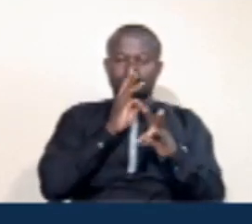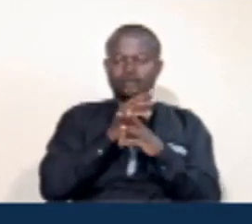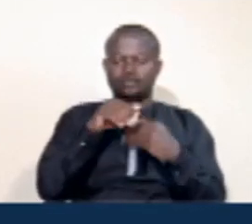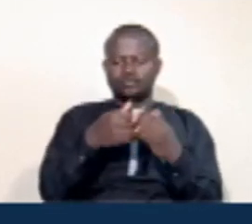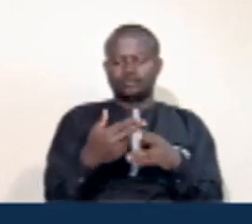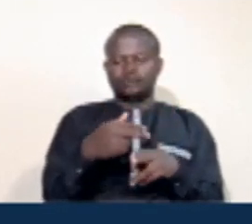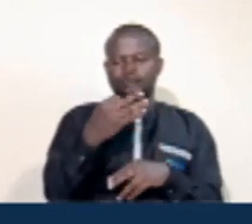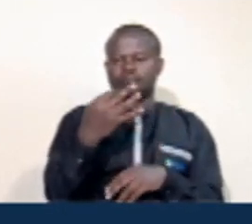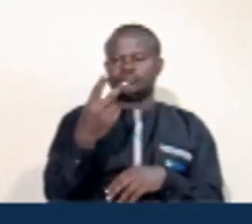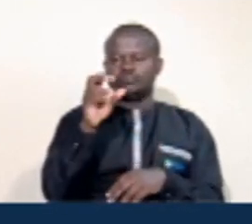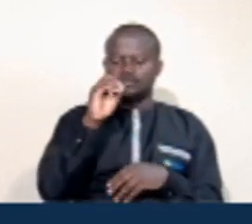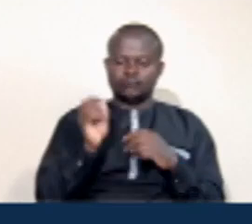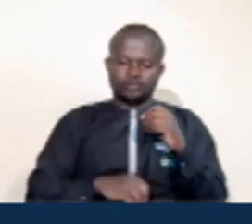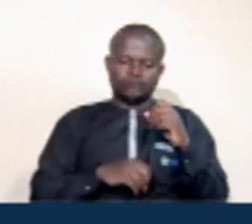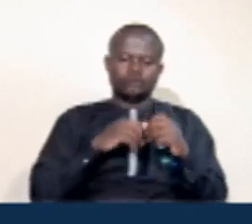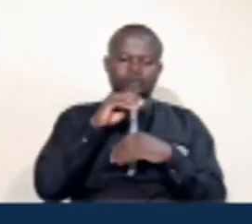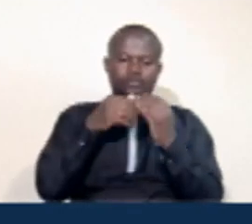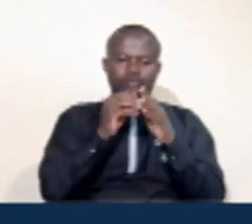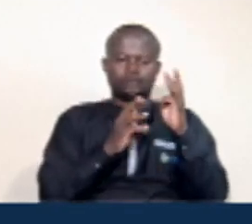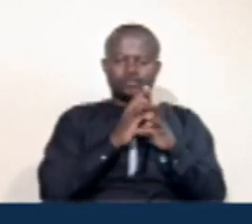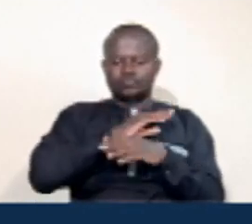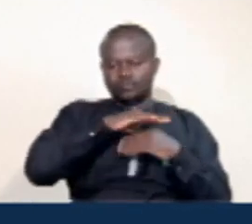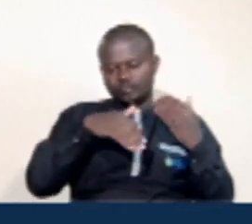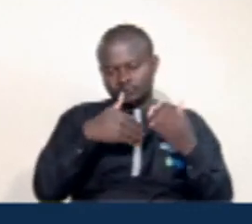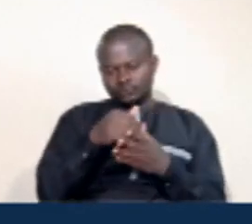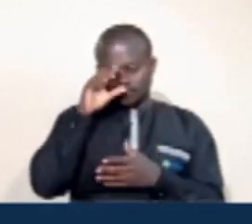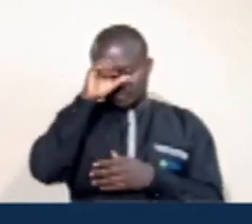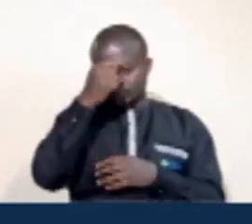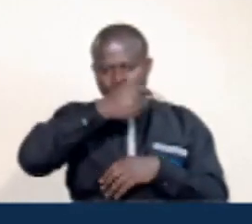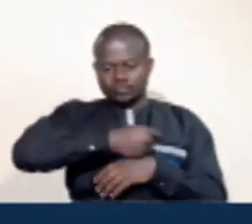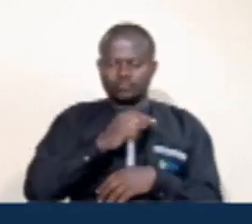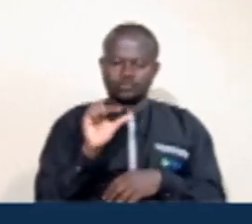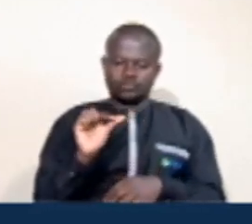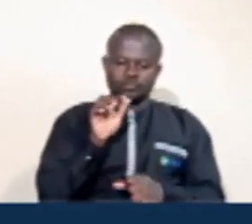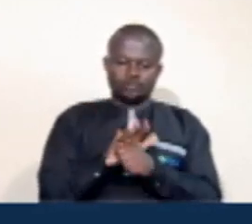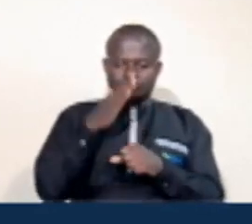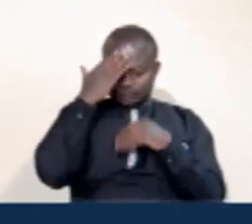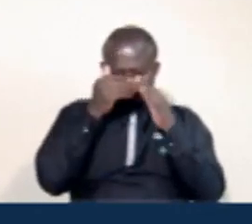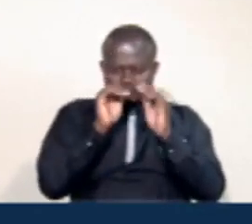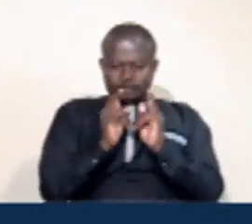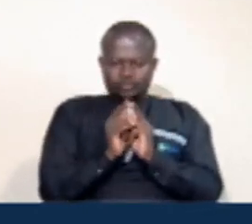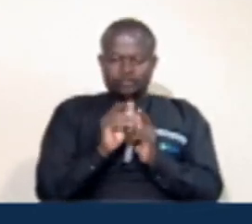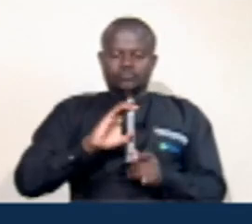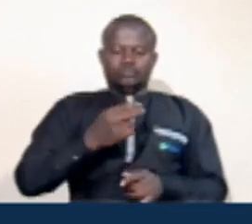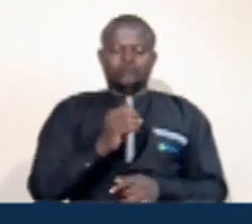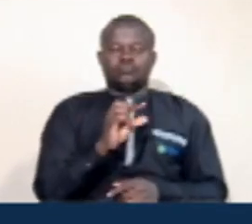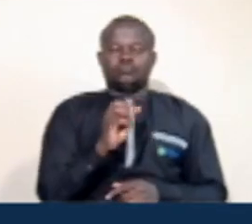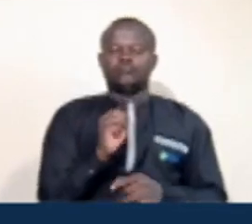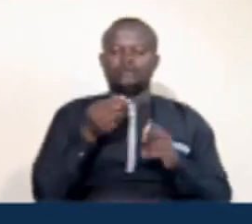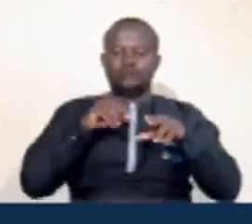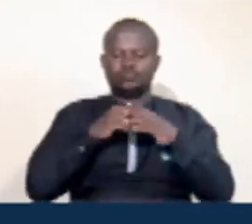na 32% by'abatuye isi yose harabura iminsi barirwa kunoki ngo inama ya cyogamo ibere mu